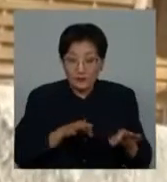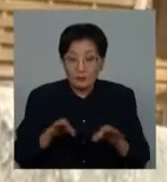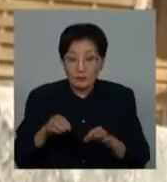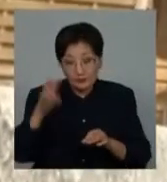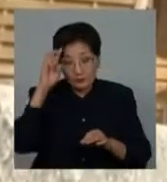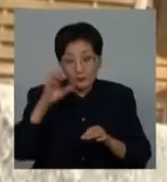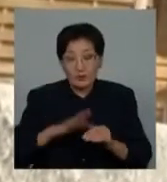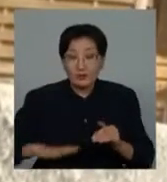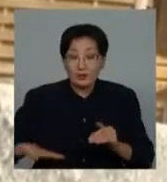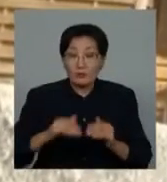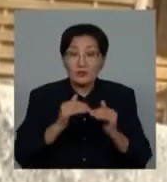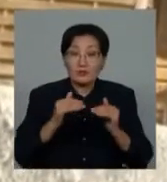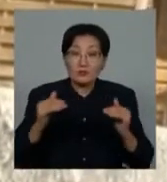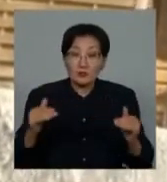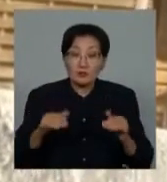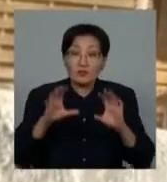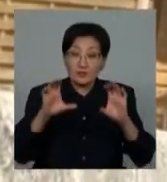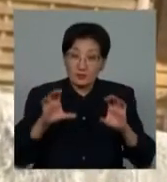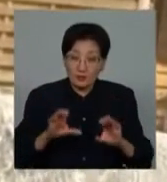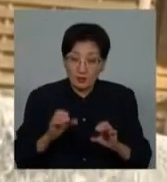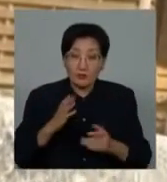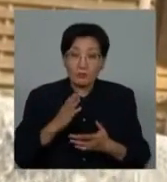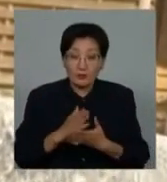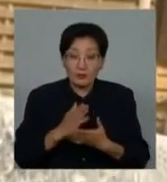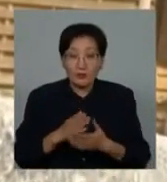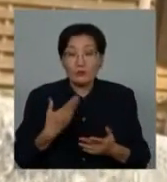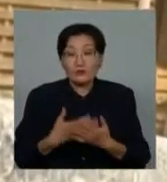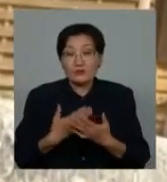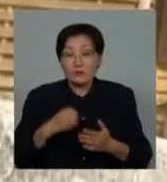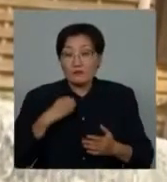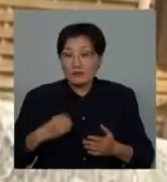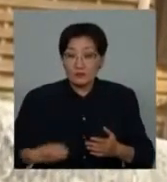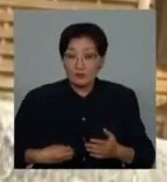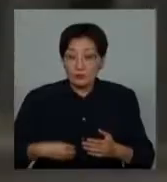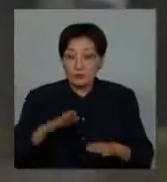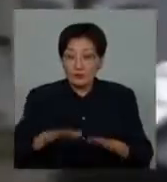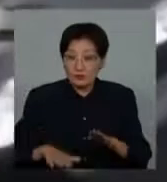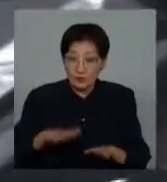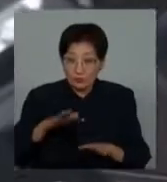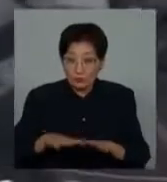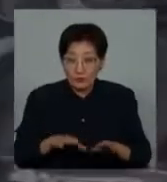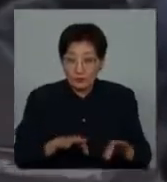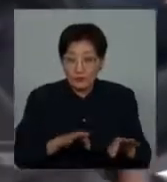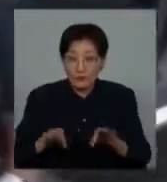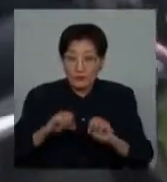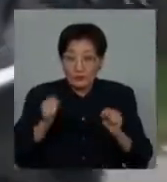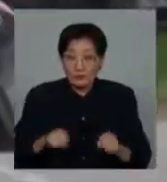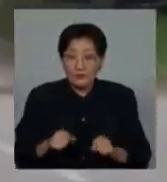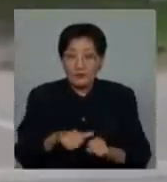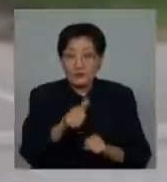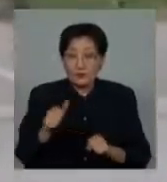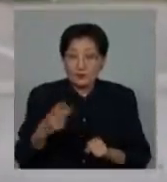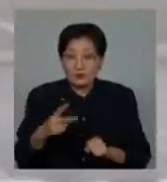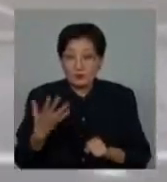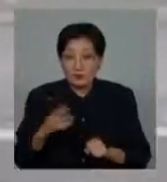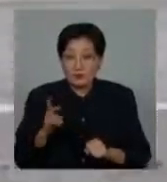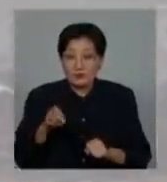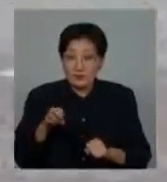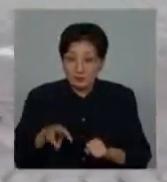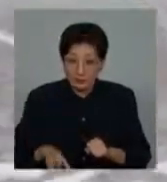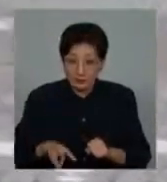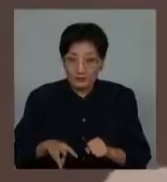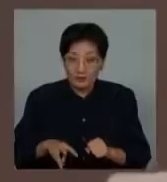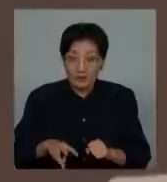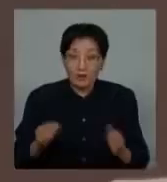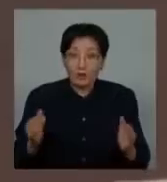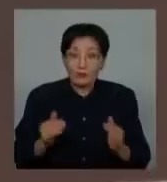және аймақтық дәрежедегі заңдарда қарастырылған. Мәселен, Францияда самокаттардың жүру жылдамдығы сағатына 25 шақырымға дейін